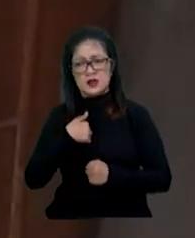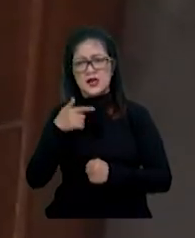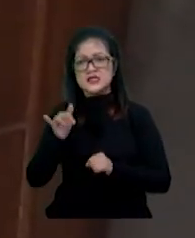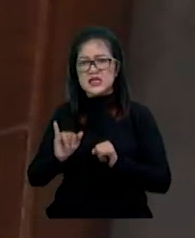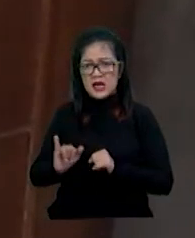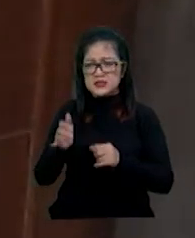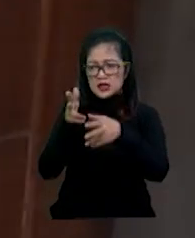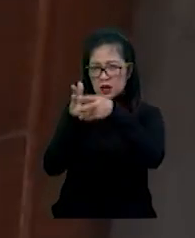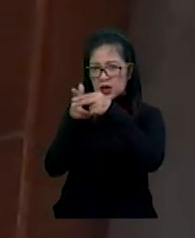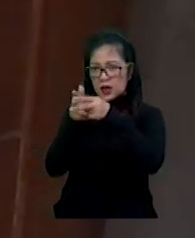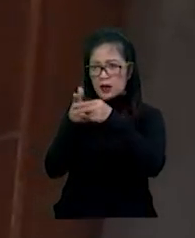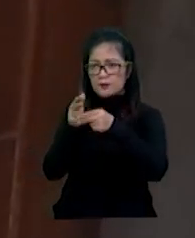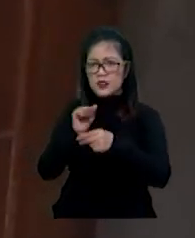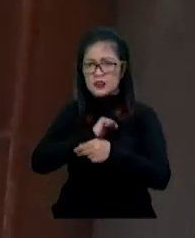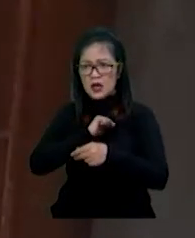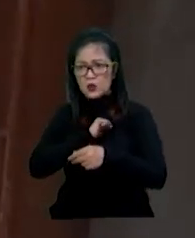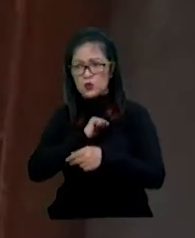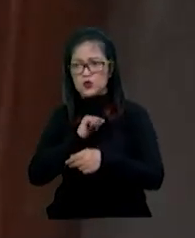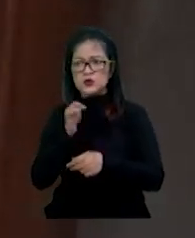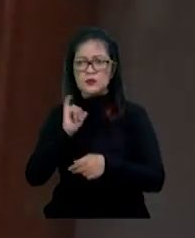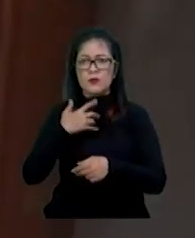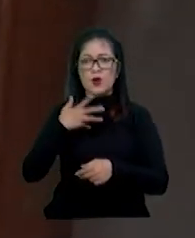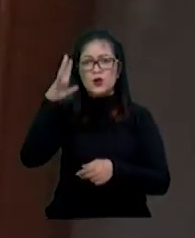penasaran kan, ngilangin penasaran. Bener ternyata